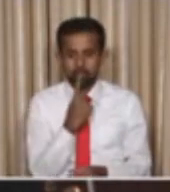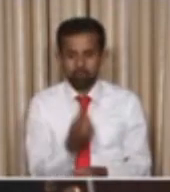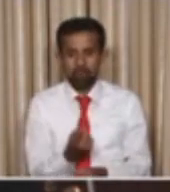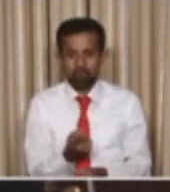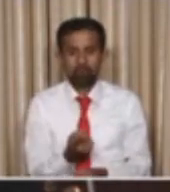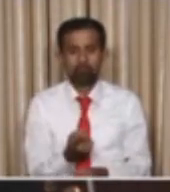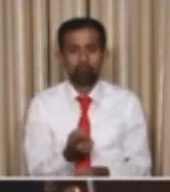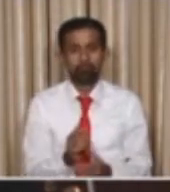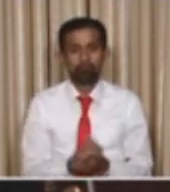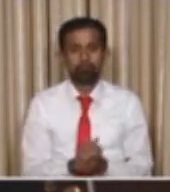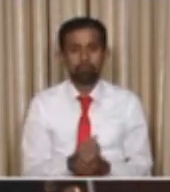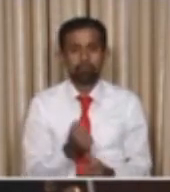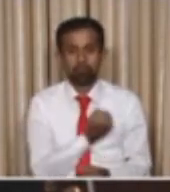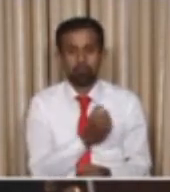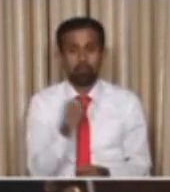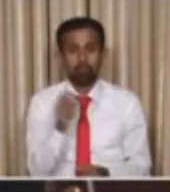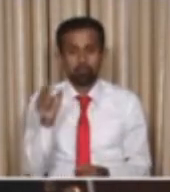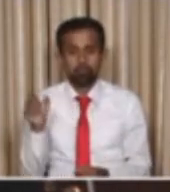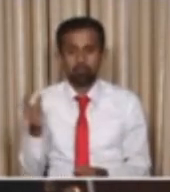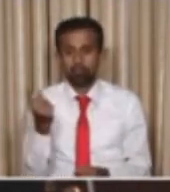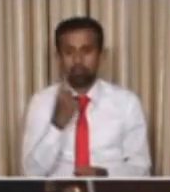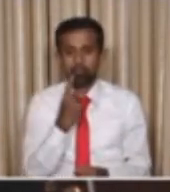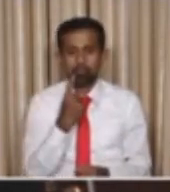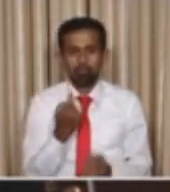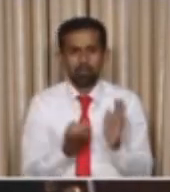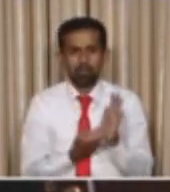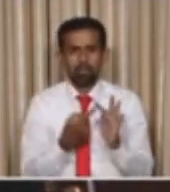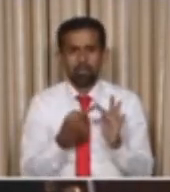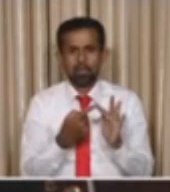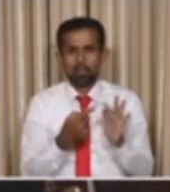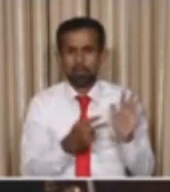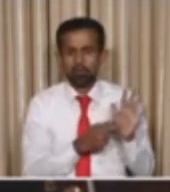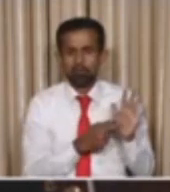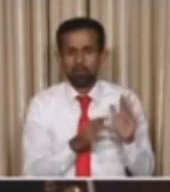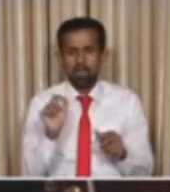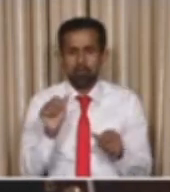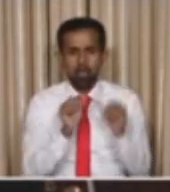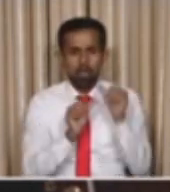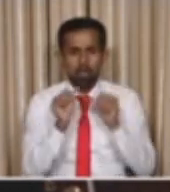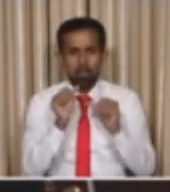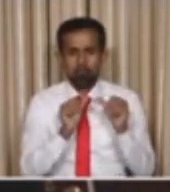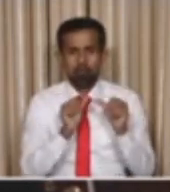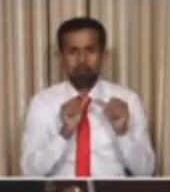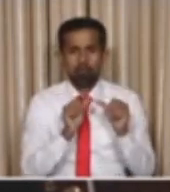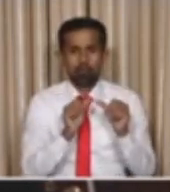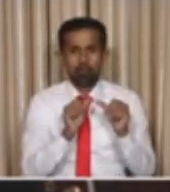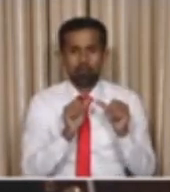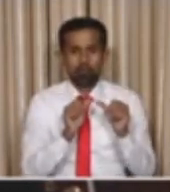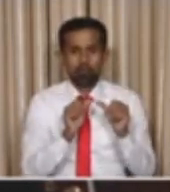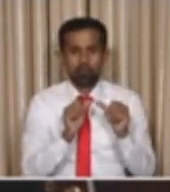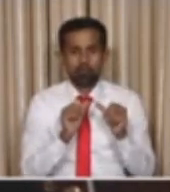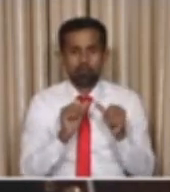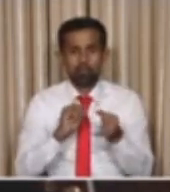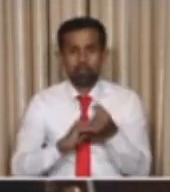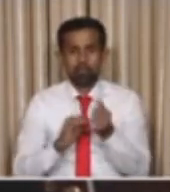garu sabhapathiyumani vaidyuru kiyanawa ara revifilin kiyana aushadaya meka